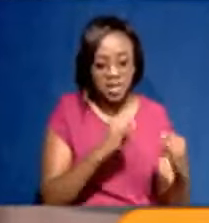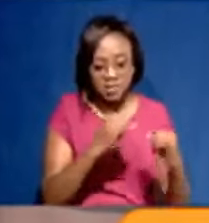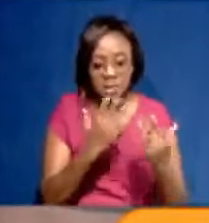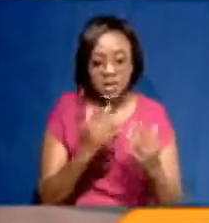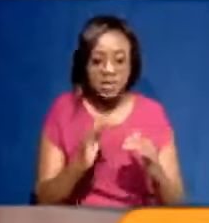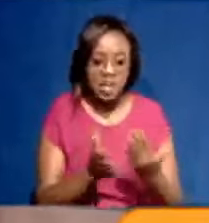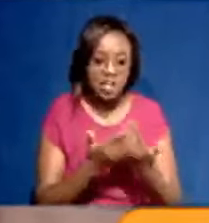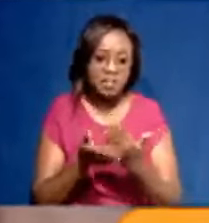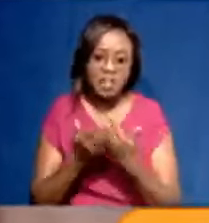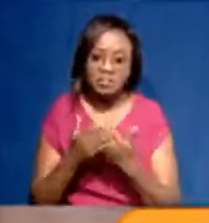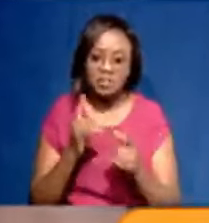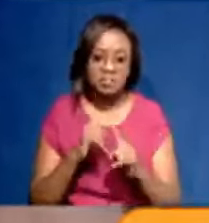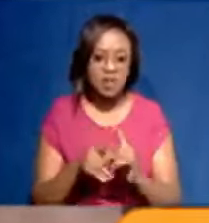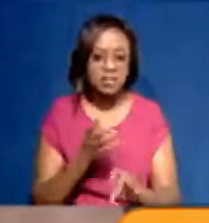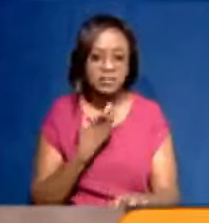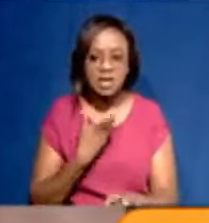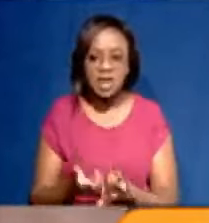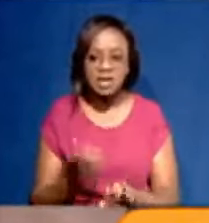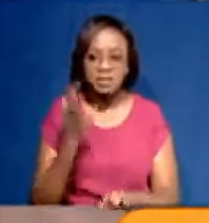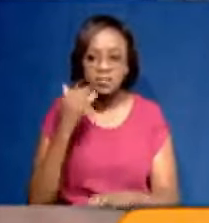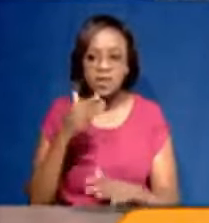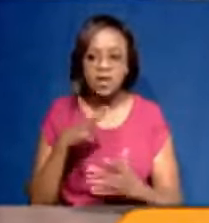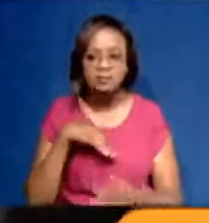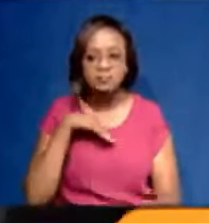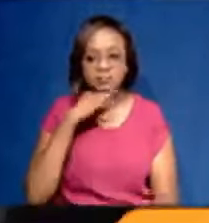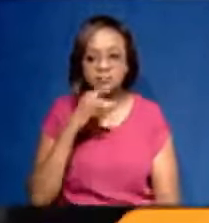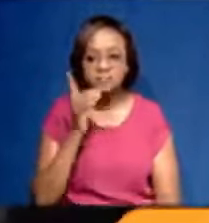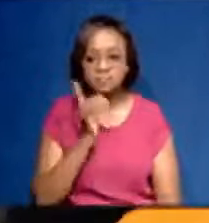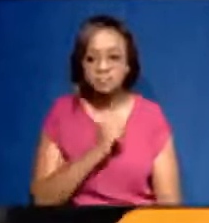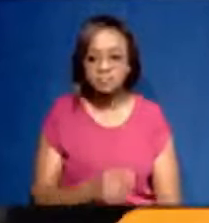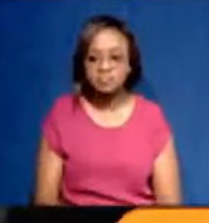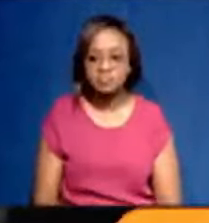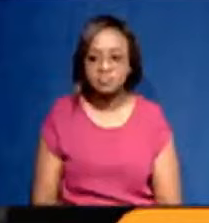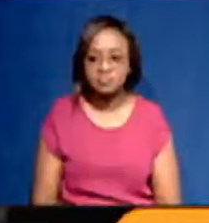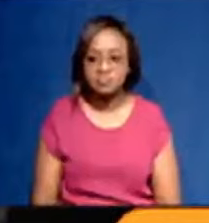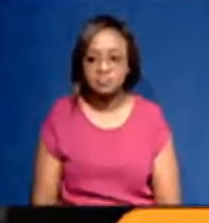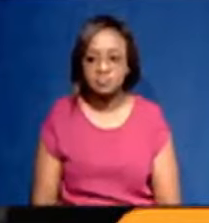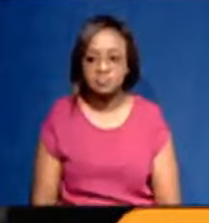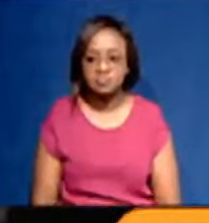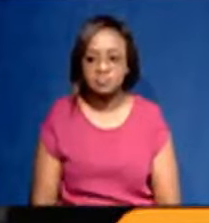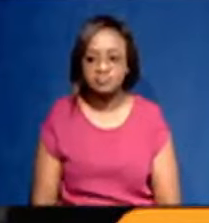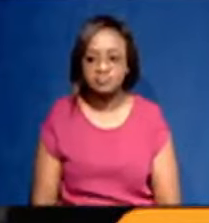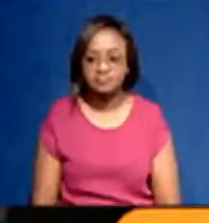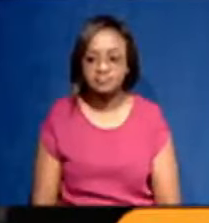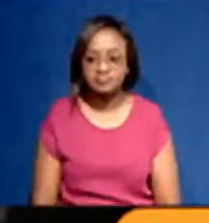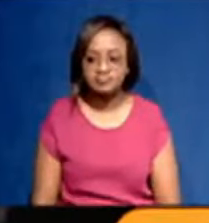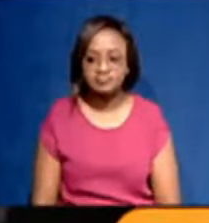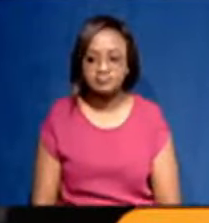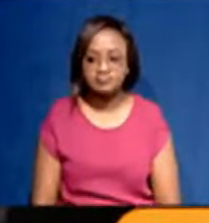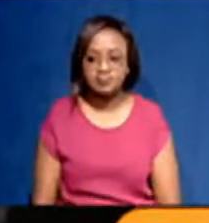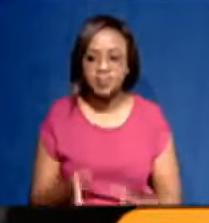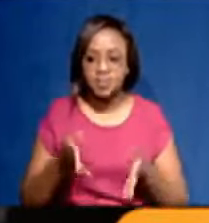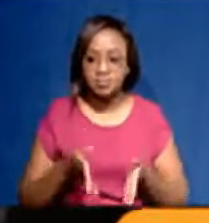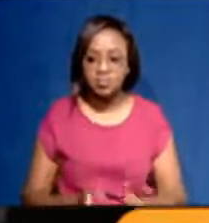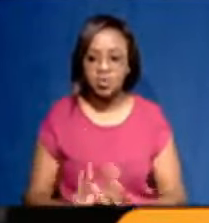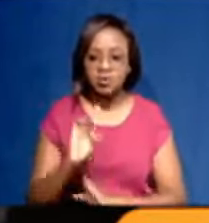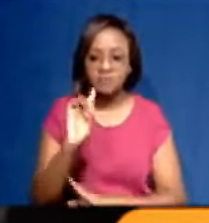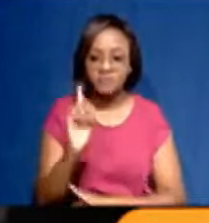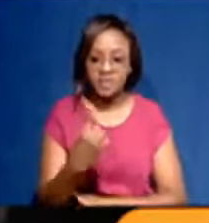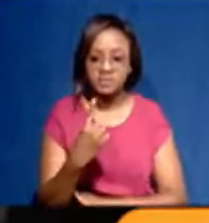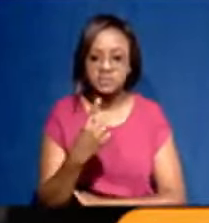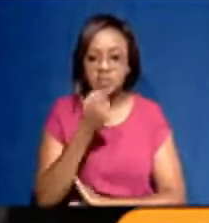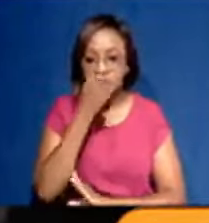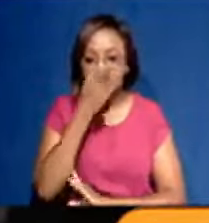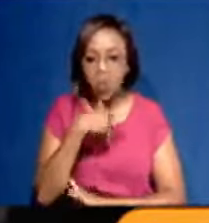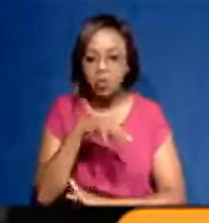kuokoa, lakini haingewezekana, mioyo yao tayari ilikuwa imeenda. Ruya, the first born, alikuwa na 3.5 years.